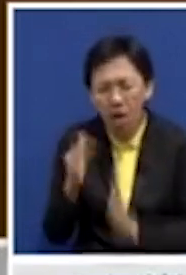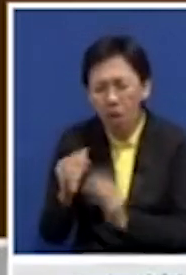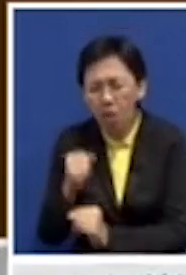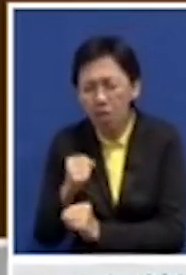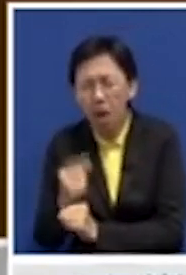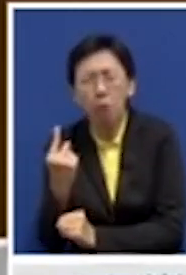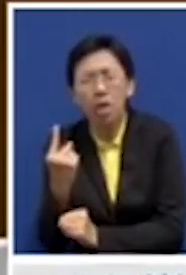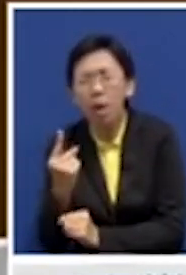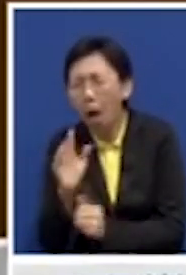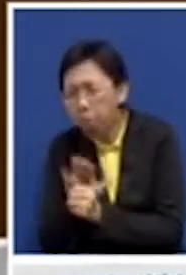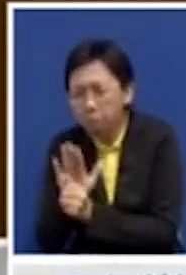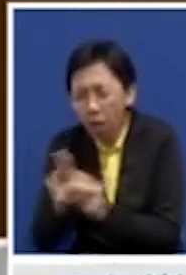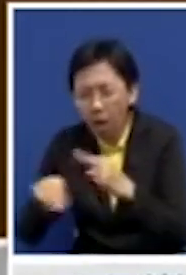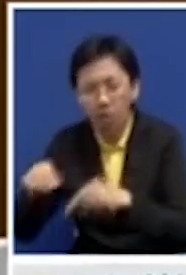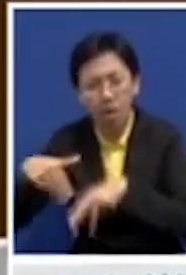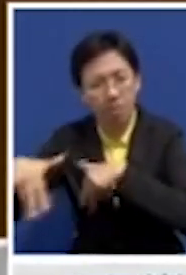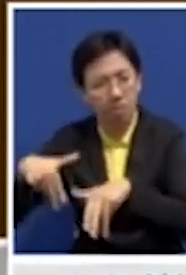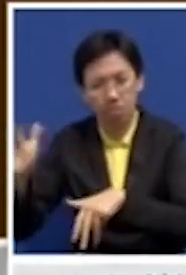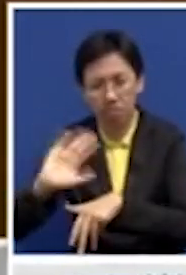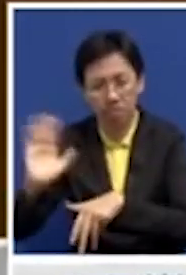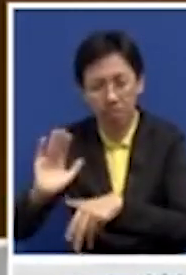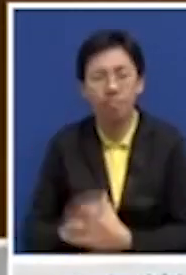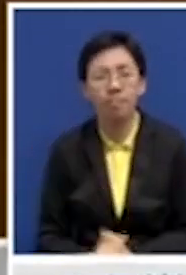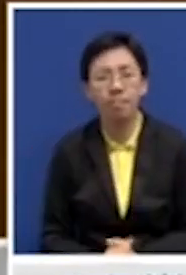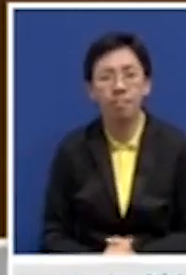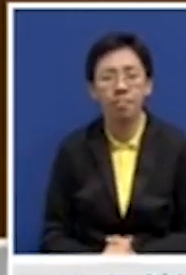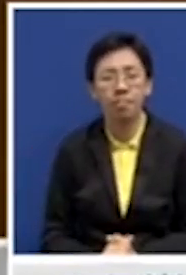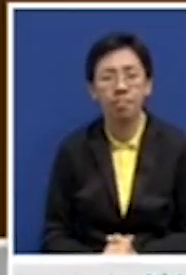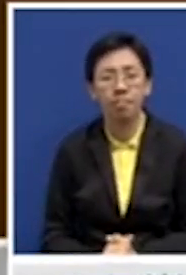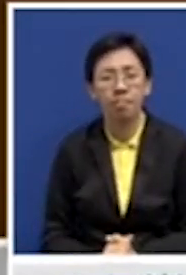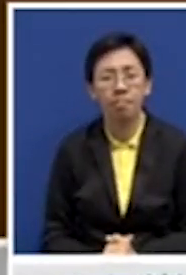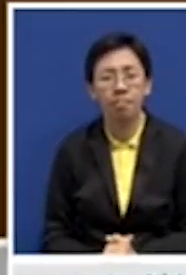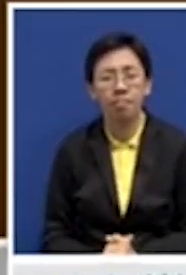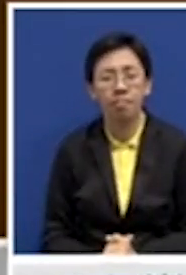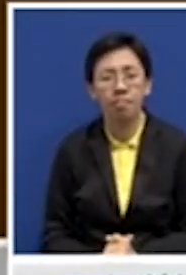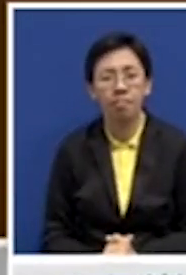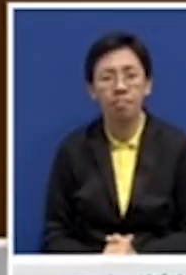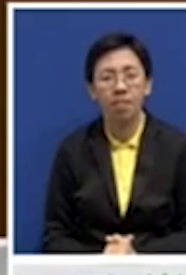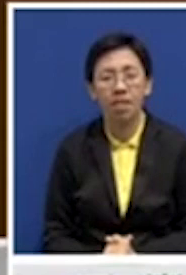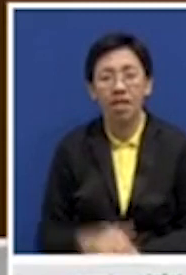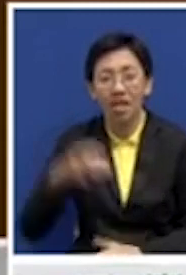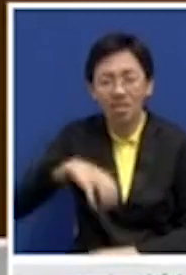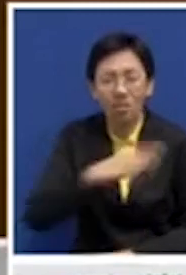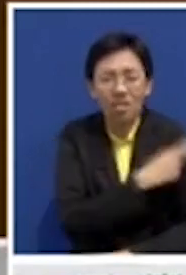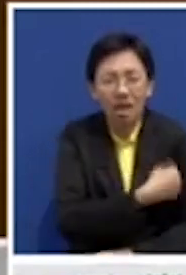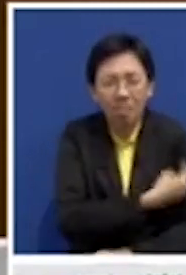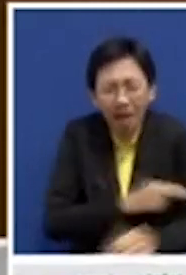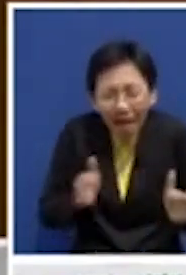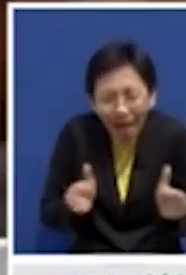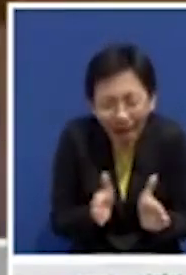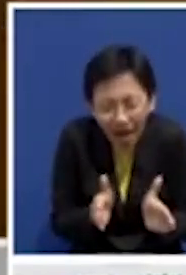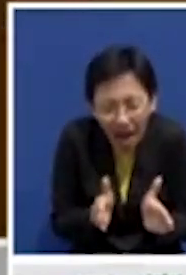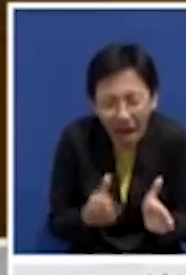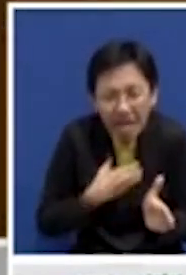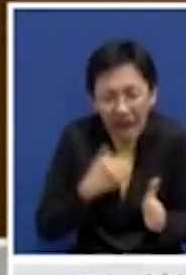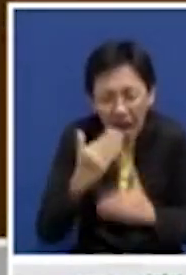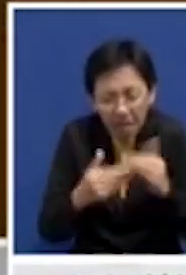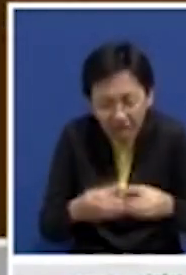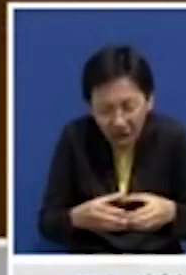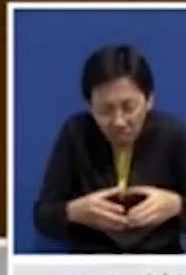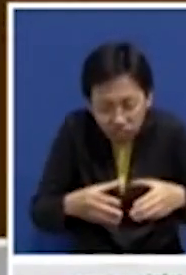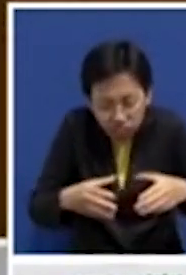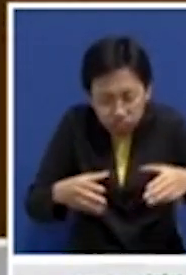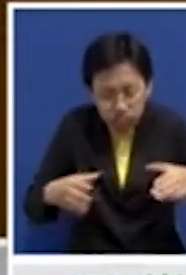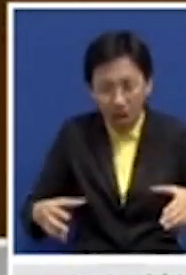นะครับและนอกจากนั้นการยกระดับความจากสถานีอนามัยเป็นโรงพยาบาล